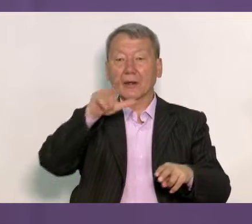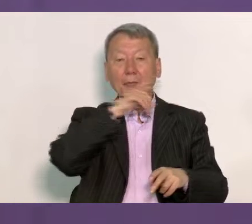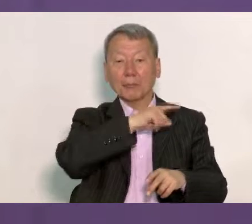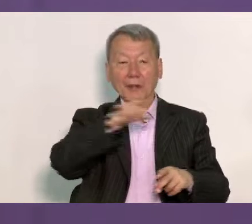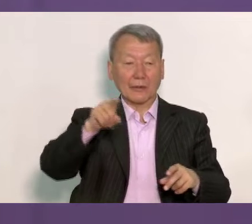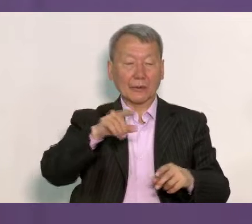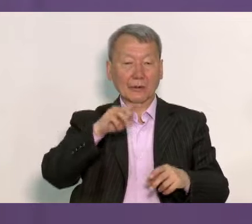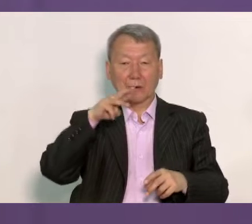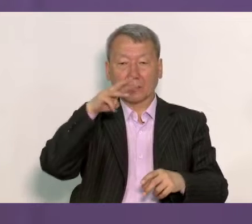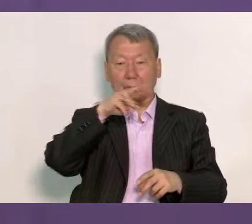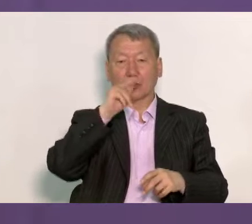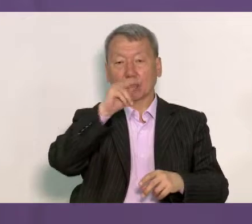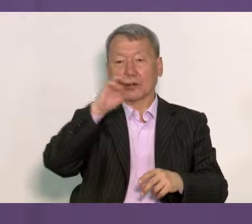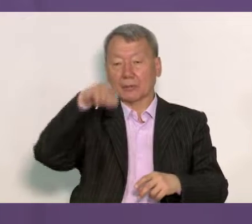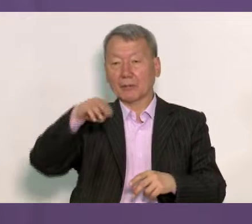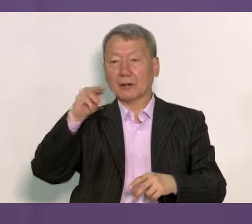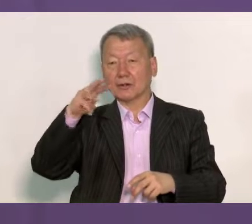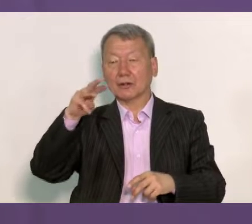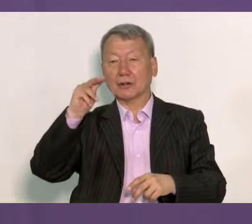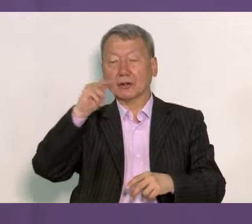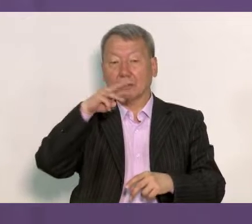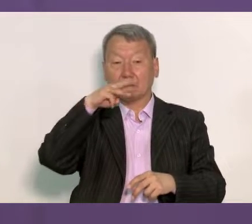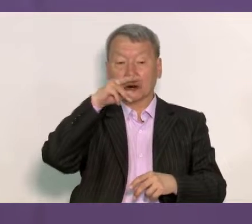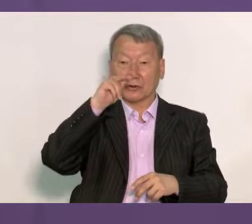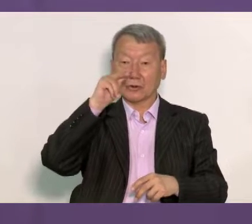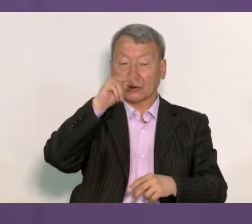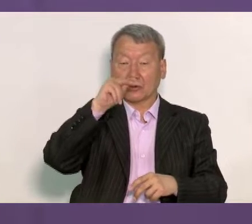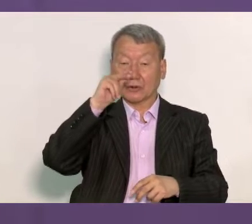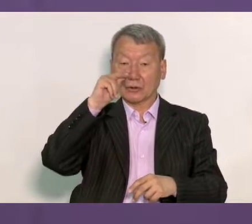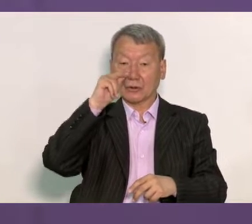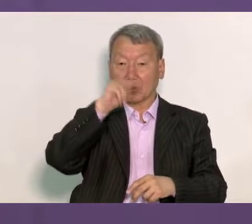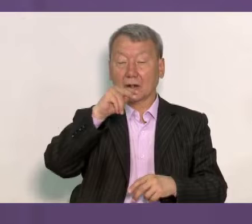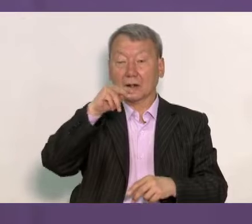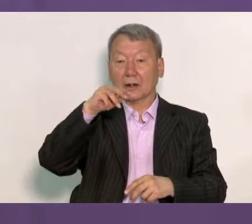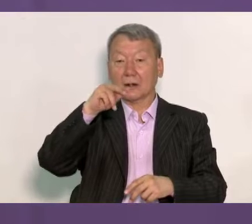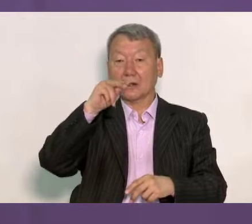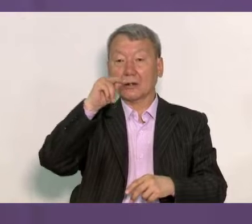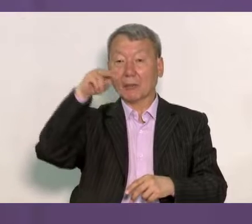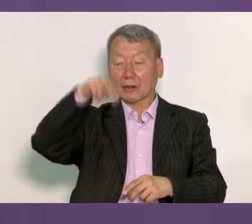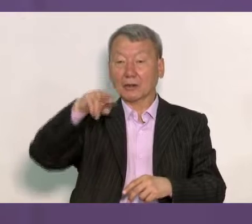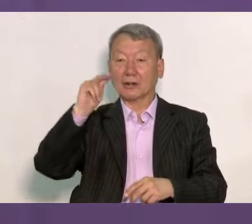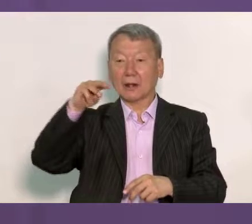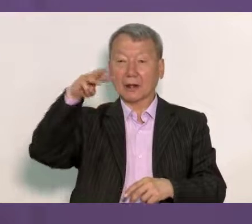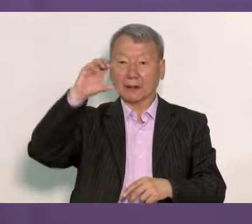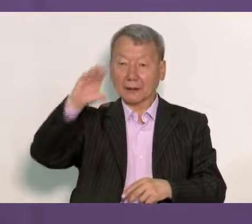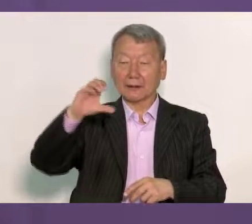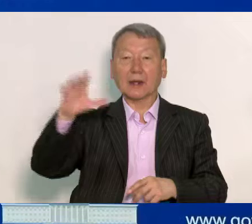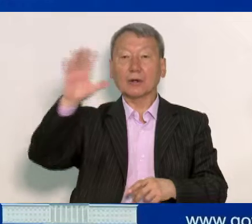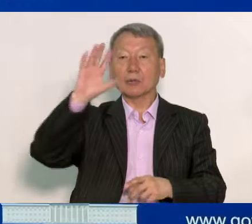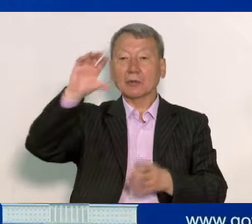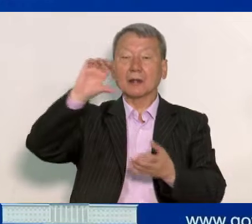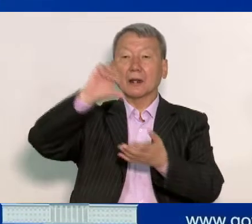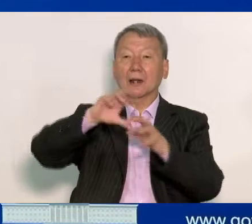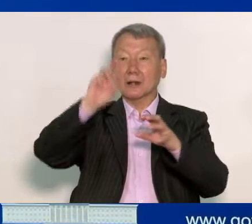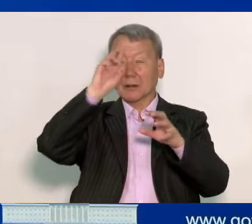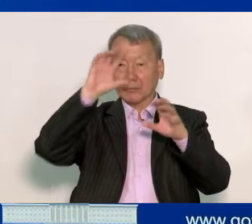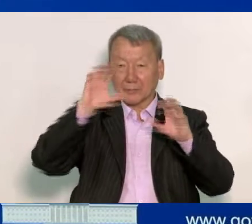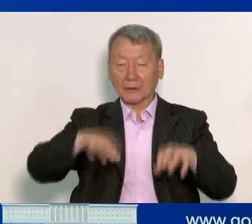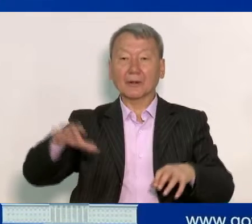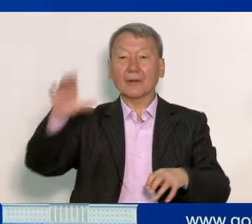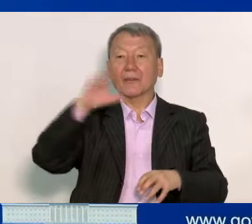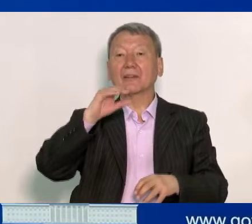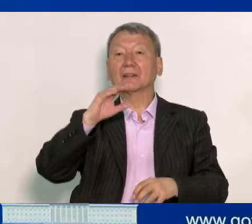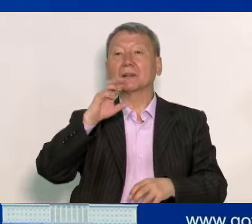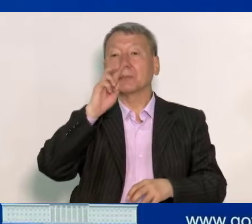период действия режима в чрезвычайной ситуации и режима чрезвычайного положения. Расскажет председатель Государственной инспекции по